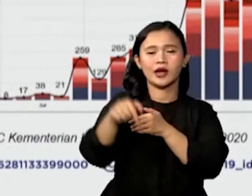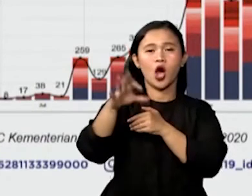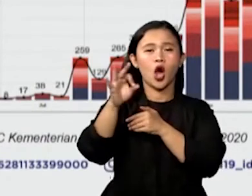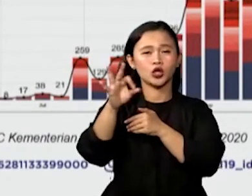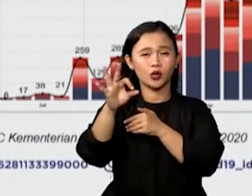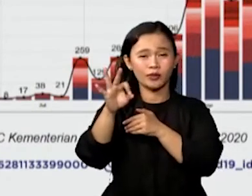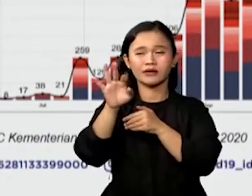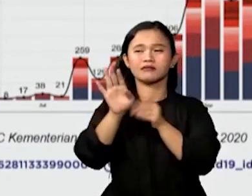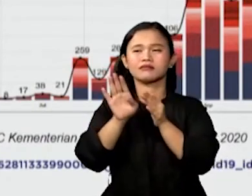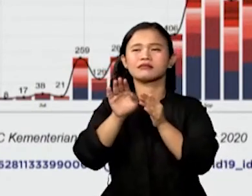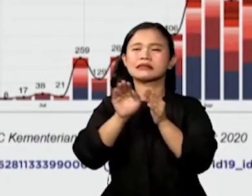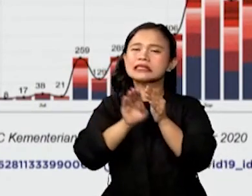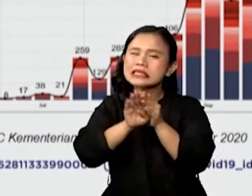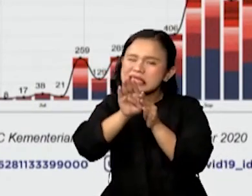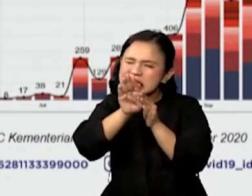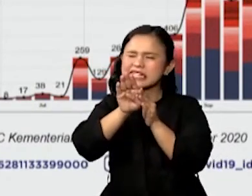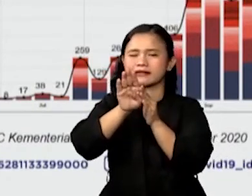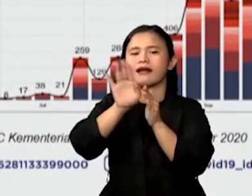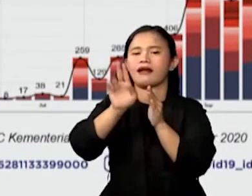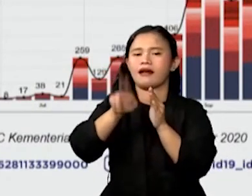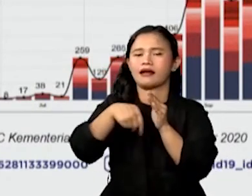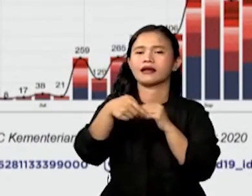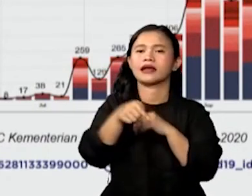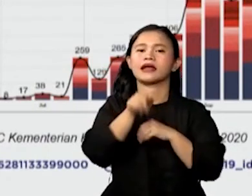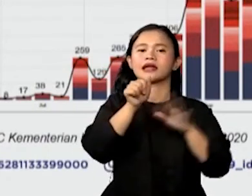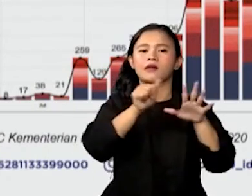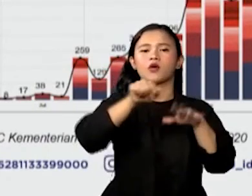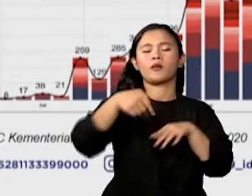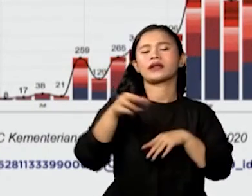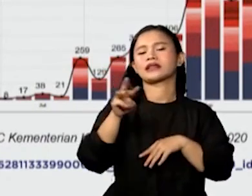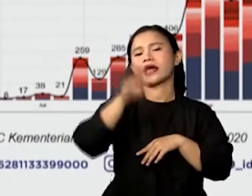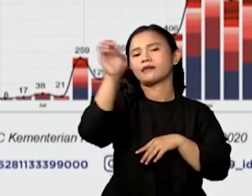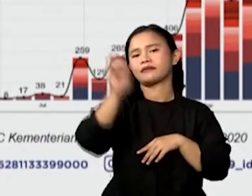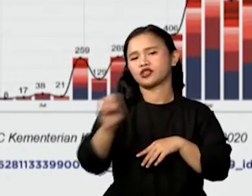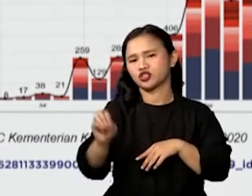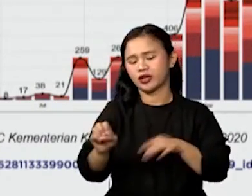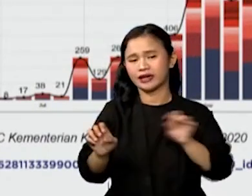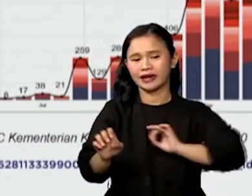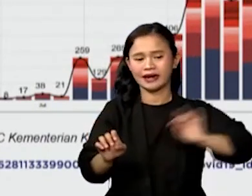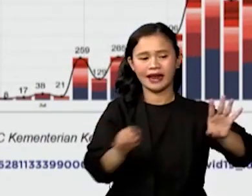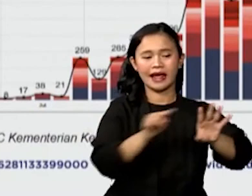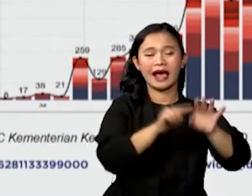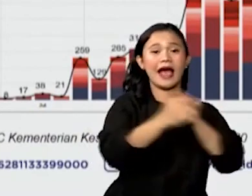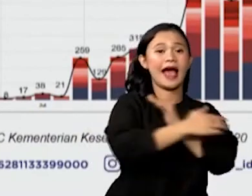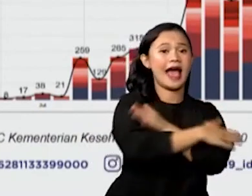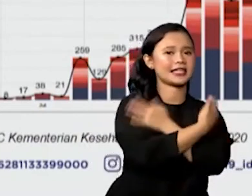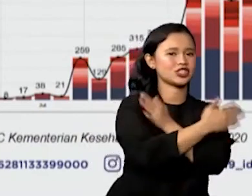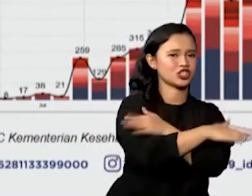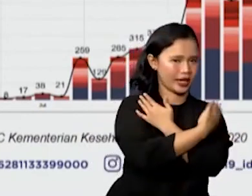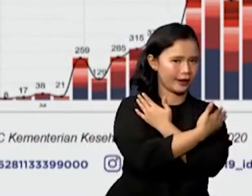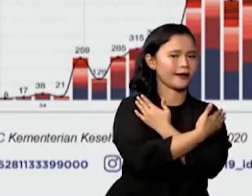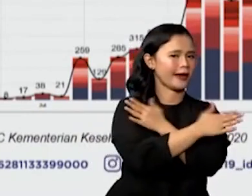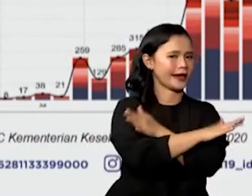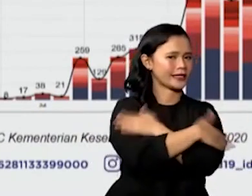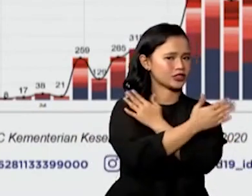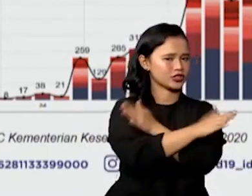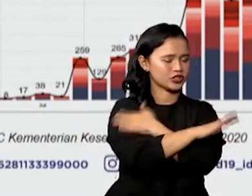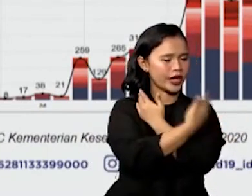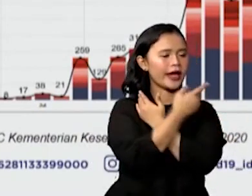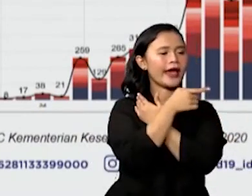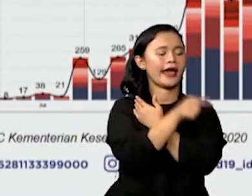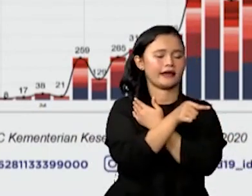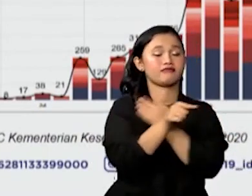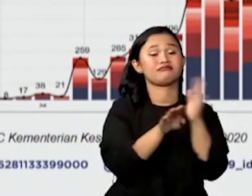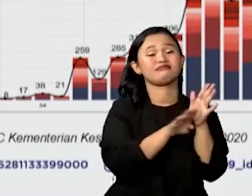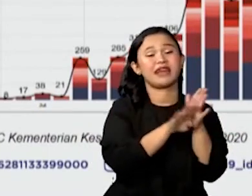agak sedikit naik lagi nih di Bali, kenaikannya 6,3%. Dan terakhir di Aceh, ini juga kita lihat beberapa pekan terakhir,